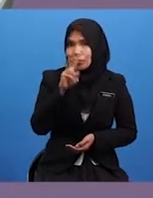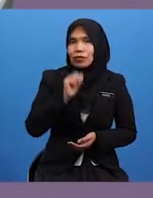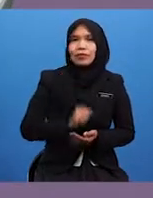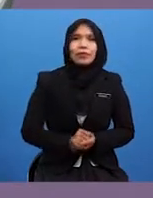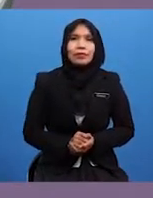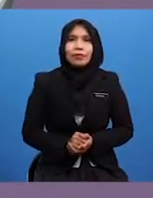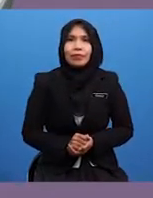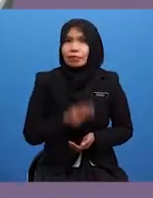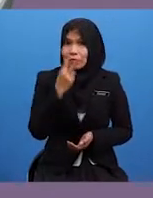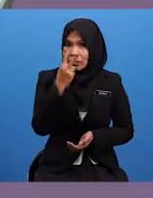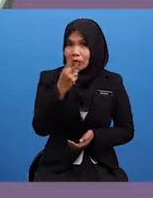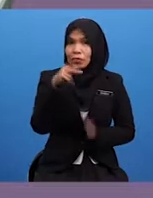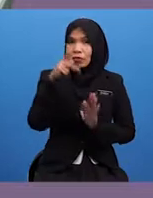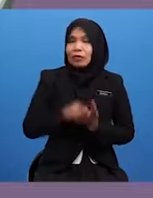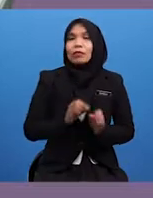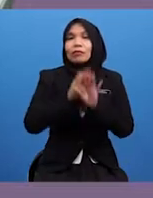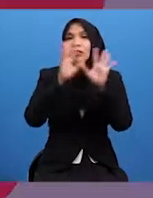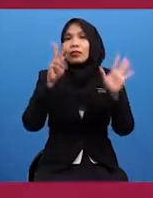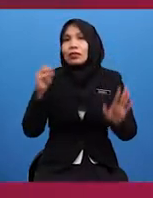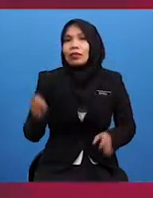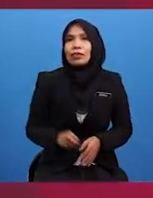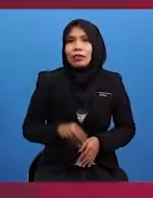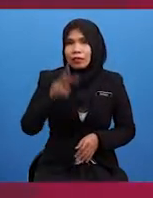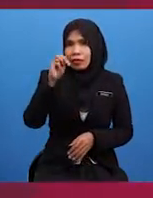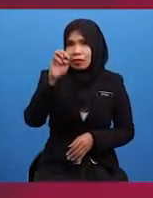Perhatikan kecerahan mentol yang terhasil.